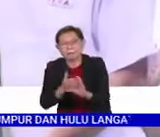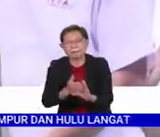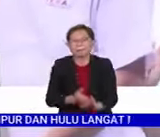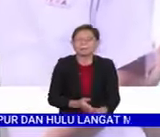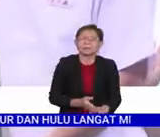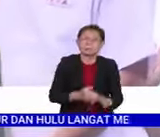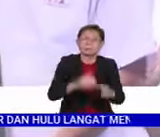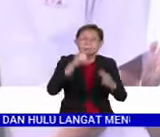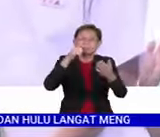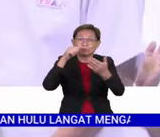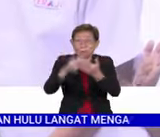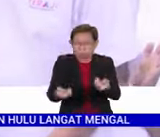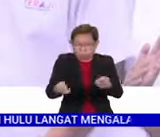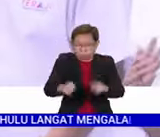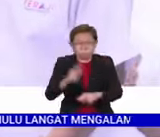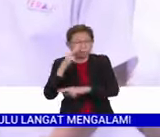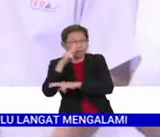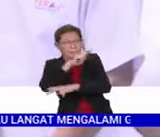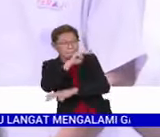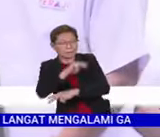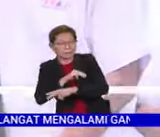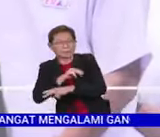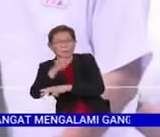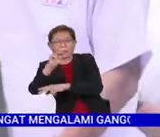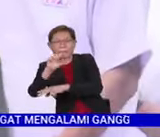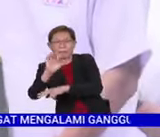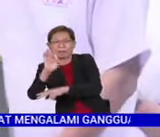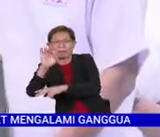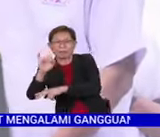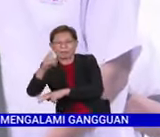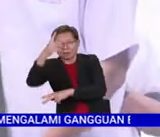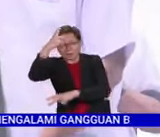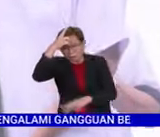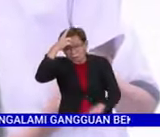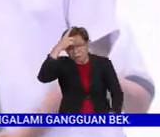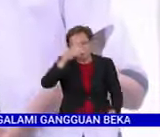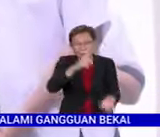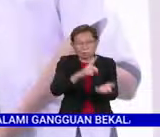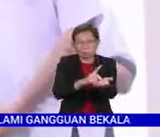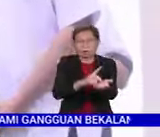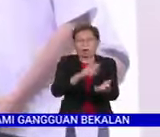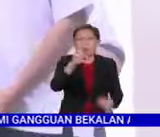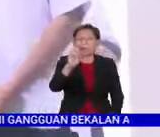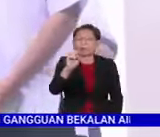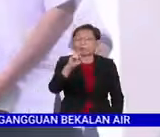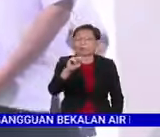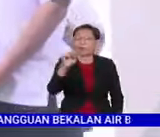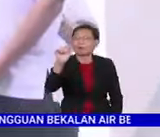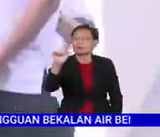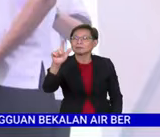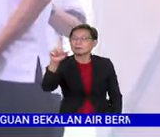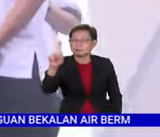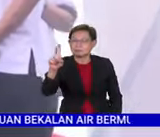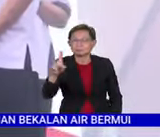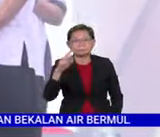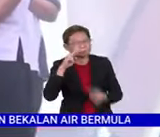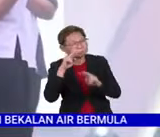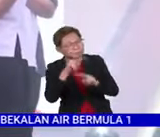Dokumen turut disaksikan Menteri Pertanian dan Industri Makanan Dato' Sri Dr. Ronald Kiandi.